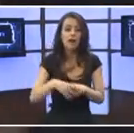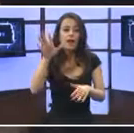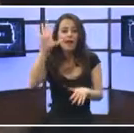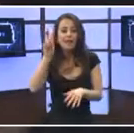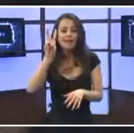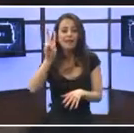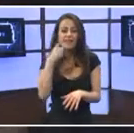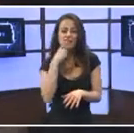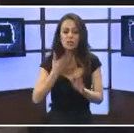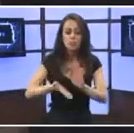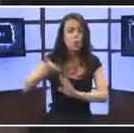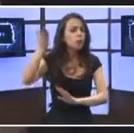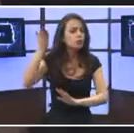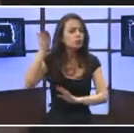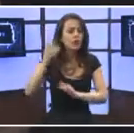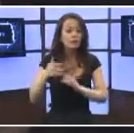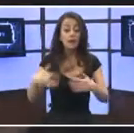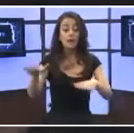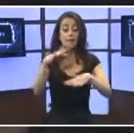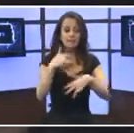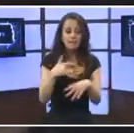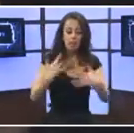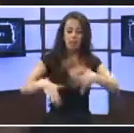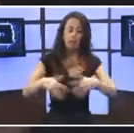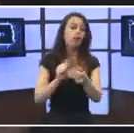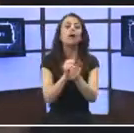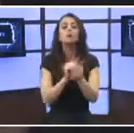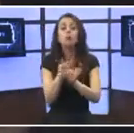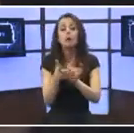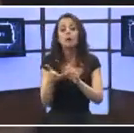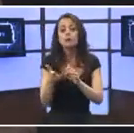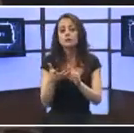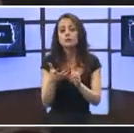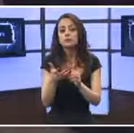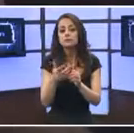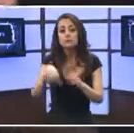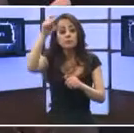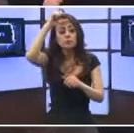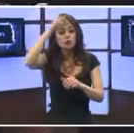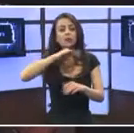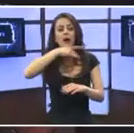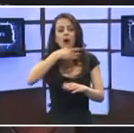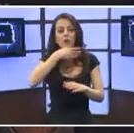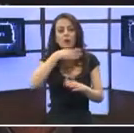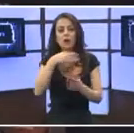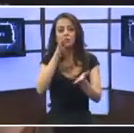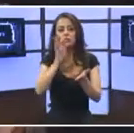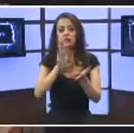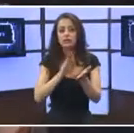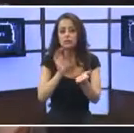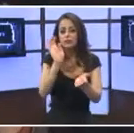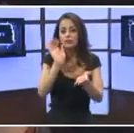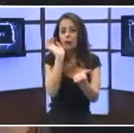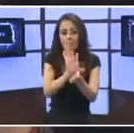gurur. Bakın 52 yıldır. Biz Engelliler Spor Kulübü'nü de kurduk. Evet. 52 yıldır Türkiye Avrupa Şampiyonası'na katılıyor.